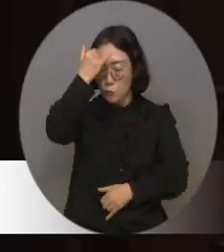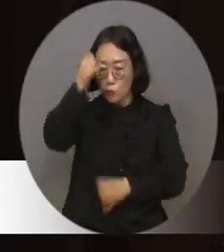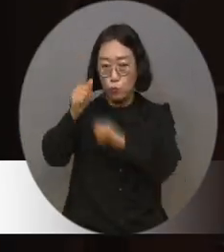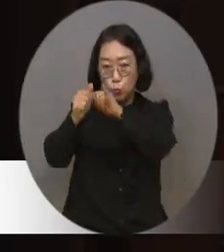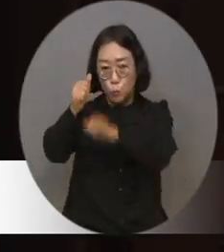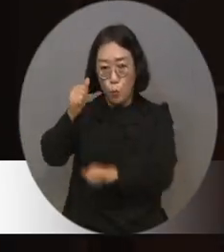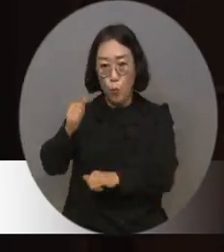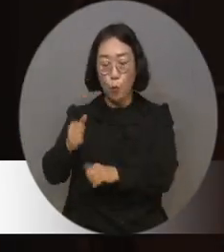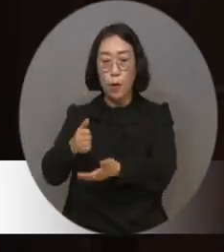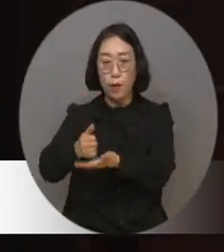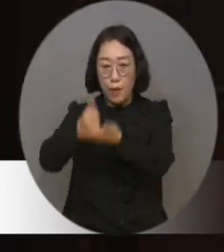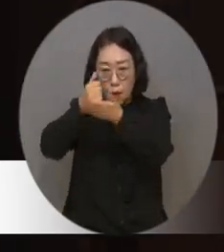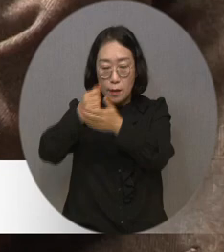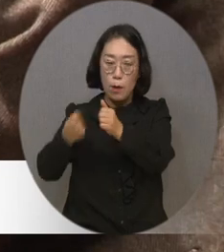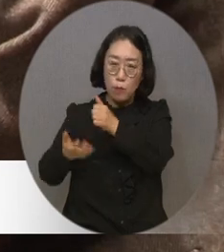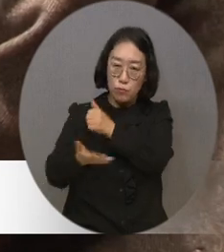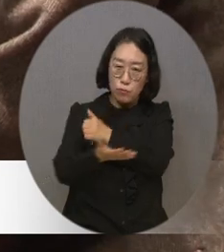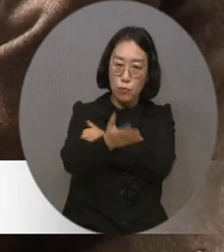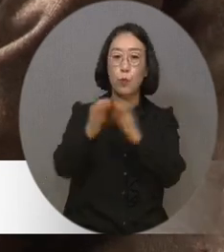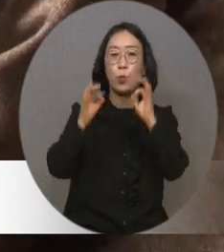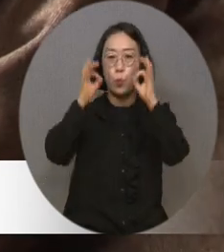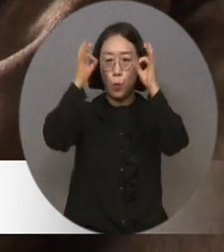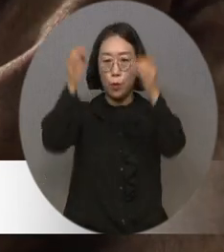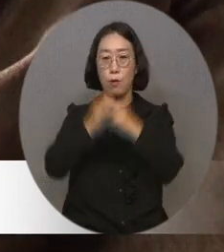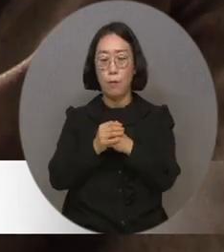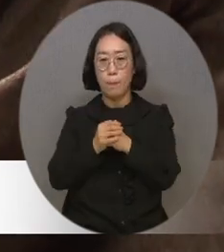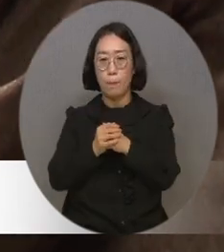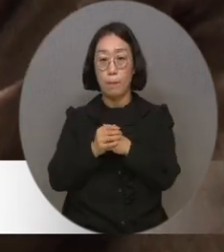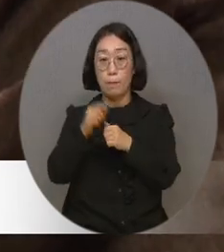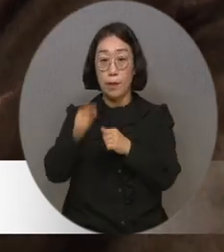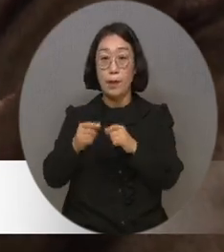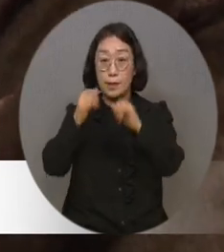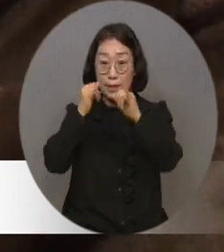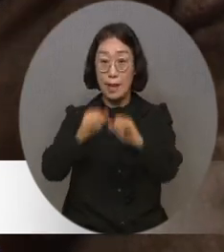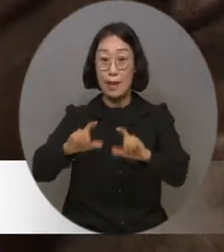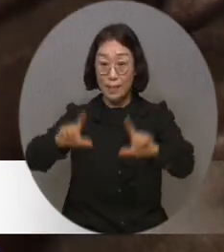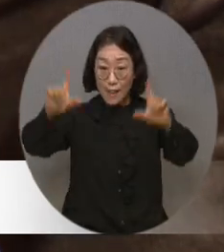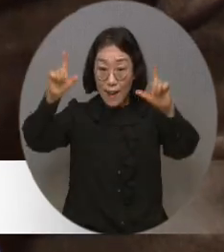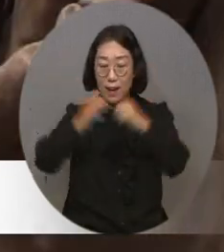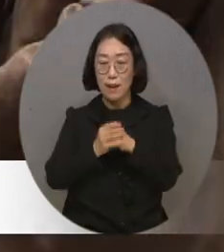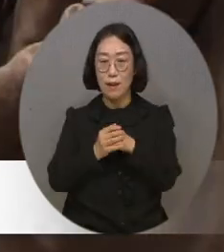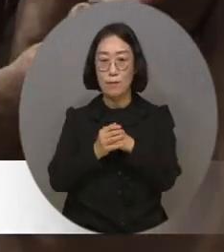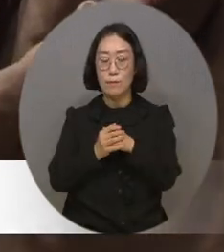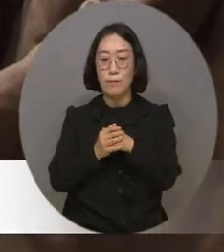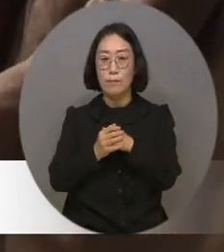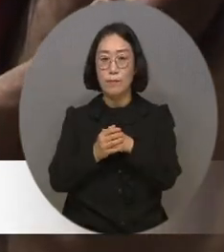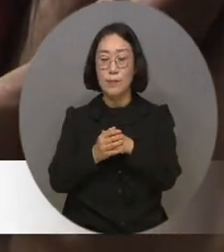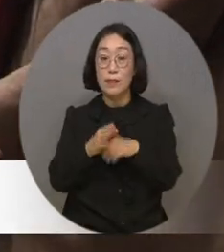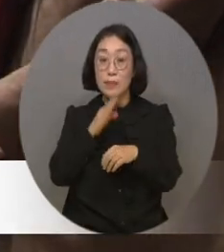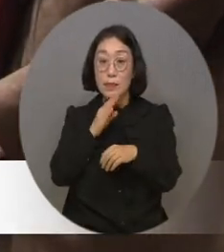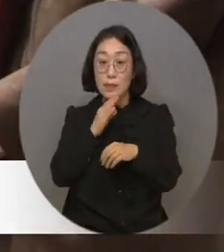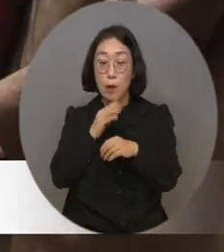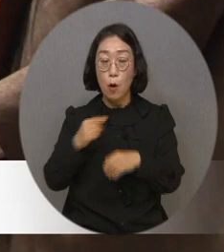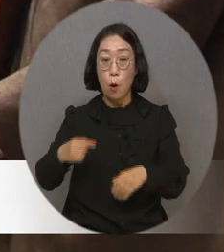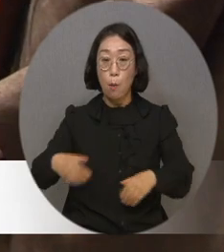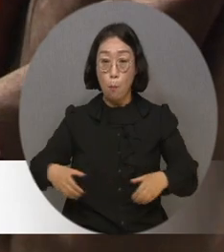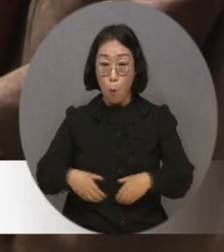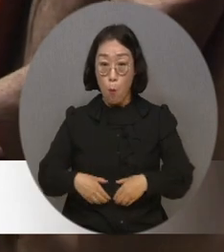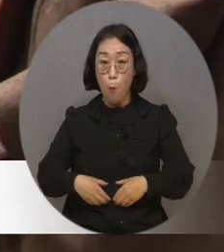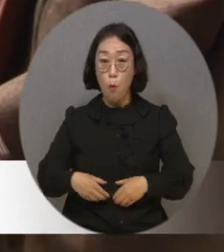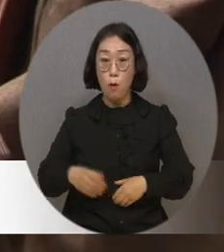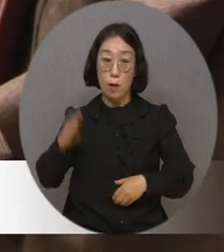전파하는 데에 힘을 썼습니다. 충유의 대상 시상식에서는 할트마 바툴과 직전 몽골